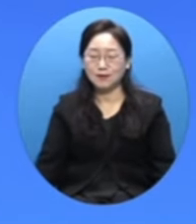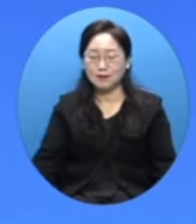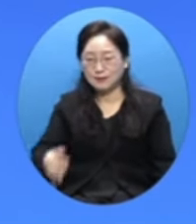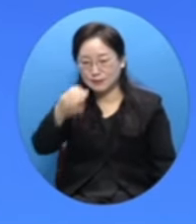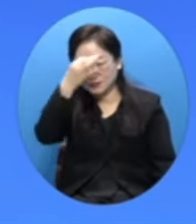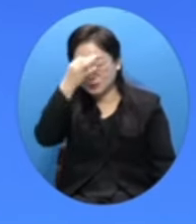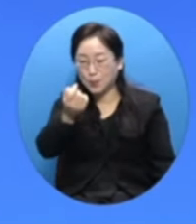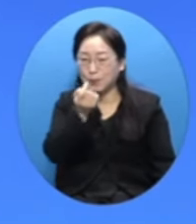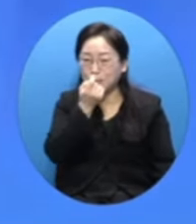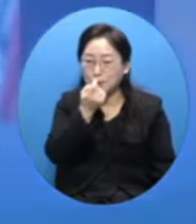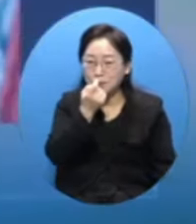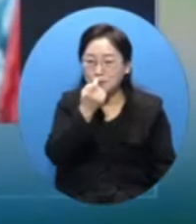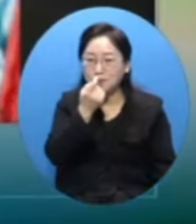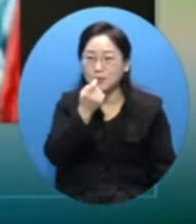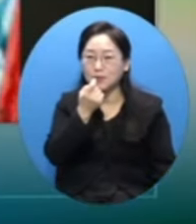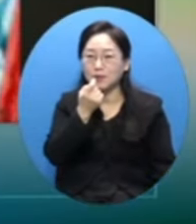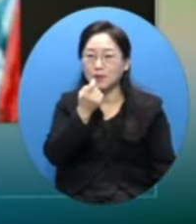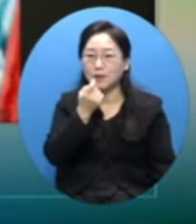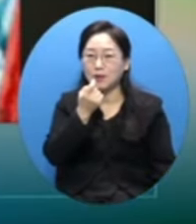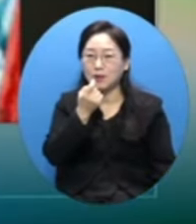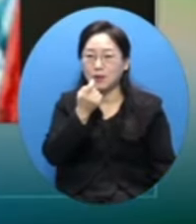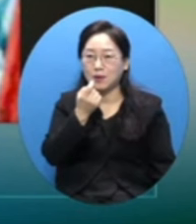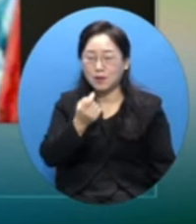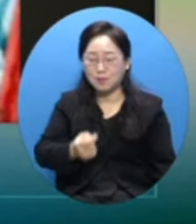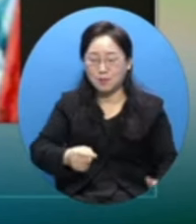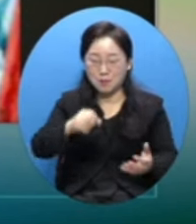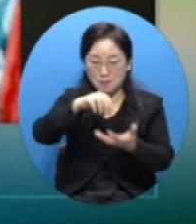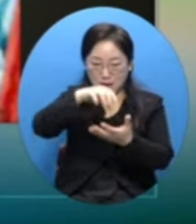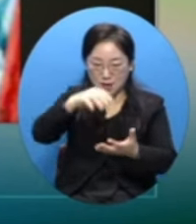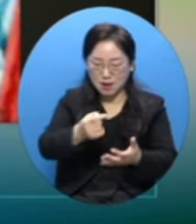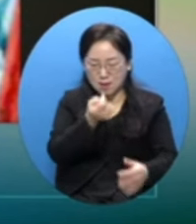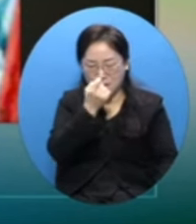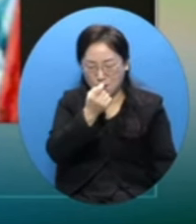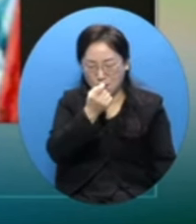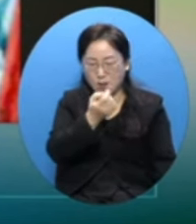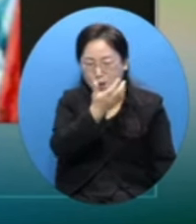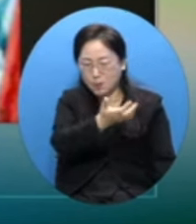배우려고 제과점을 옮겨 다니는데